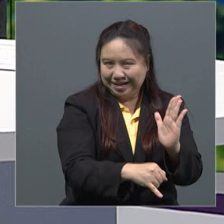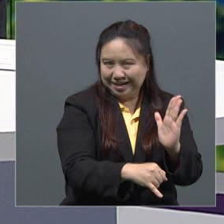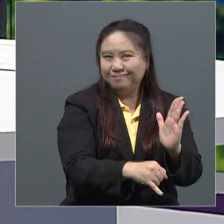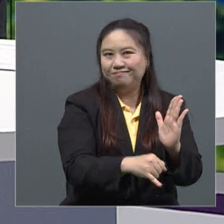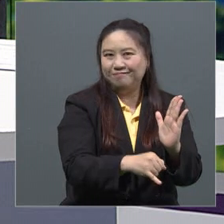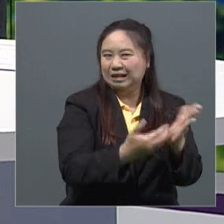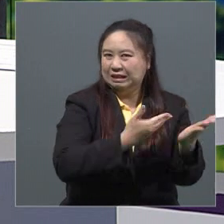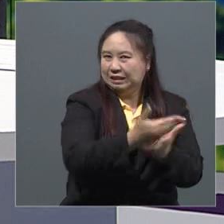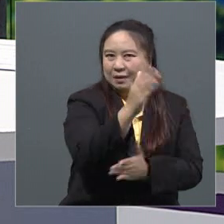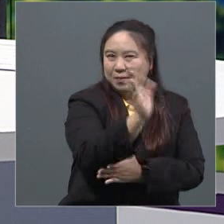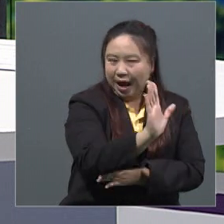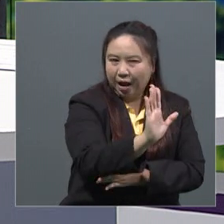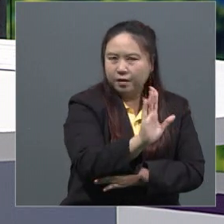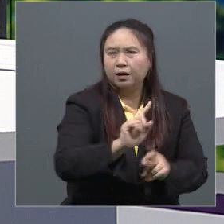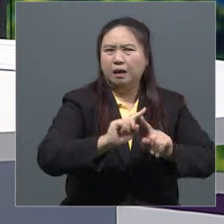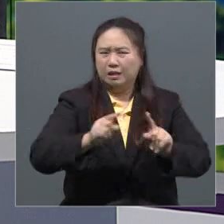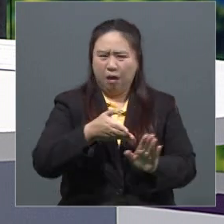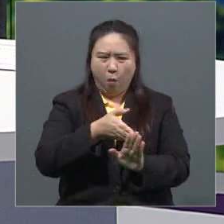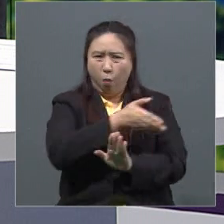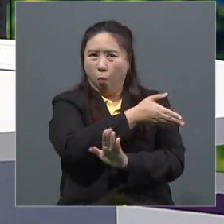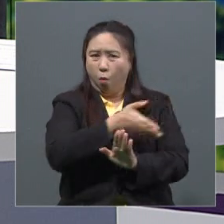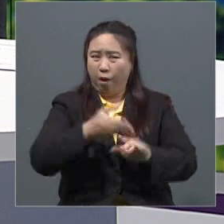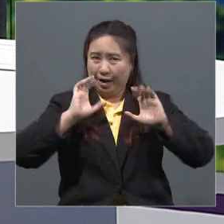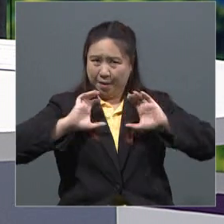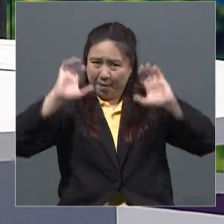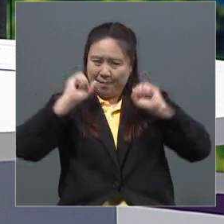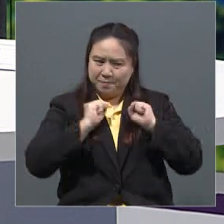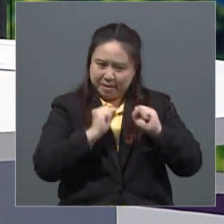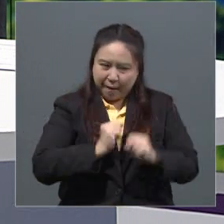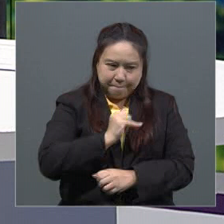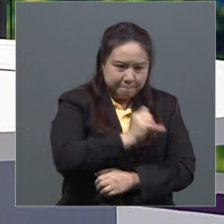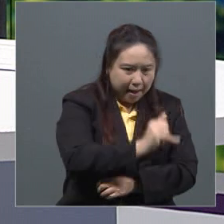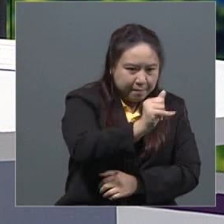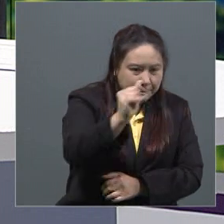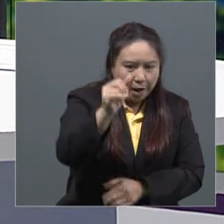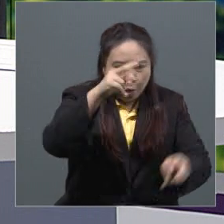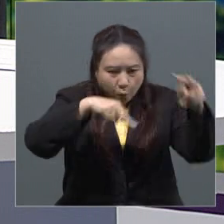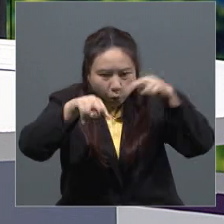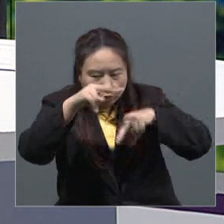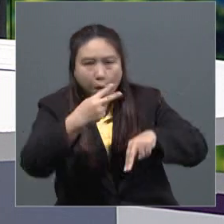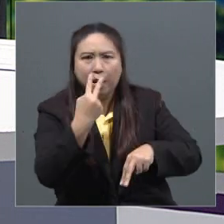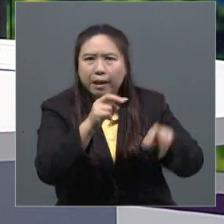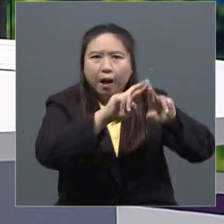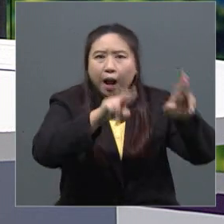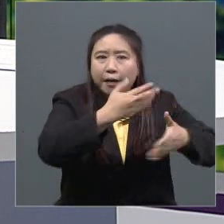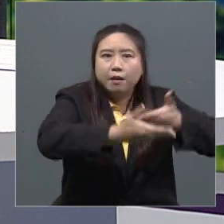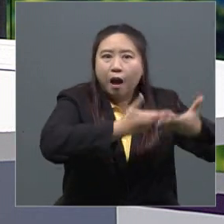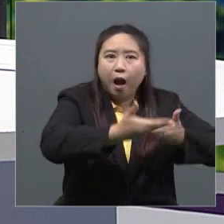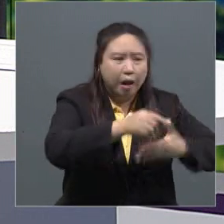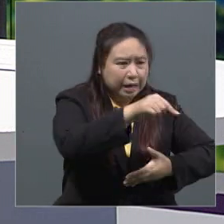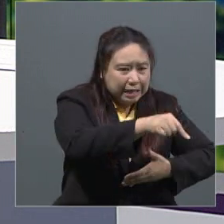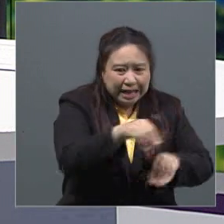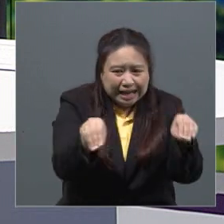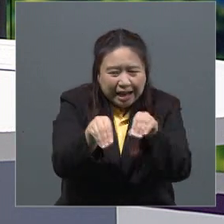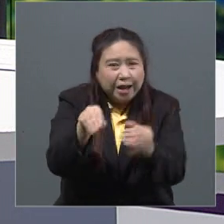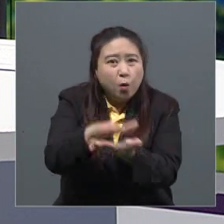ปรากฏว่าในช่วงหลายเดือนที่ผ่านมารัฐบาลพยายามเอาจริงอาจารย์ลงพื้นที่ไปตรวจสอบโอ้โหร้านขายบุหรี่ไฟฟ้าใกล้กับโรงเรียนอะไร